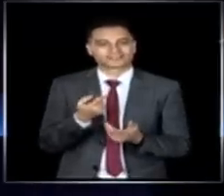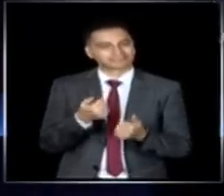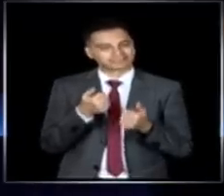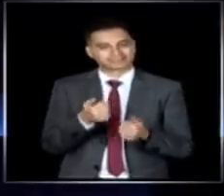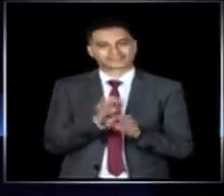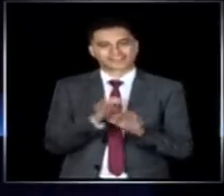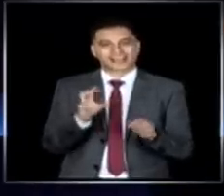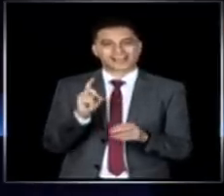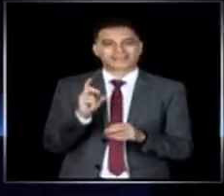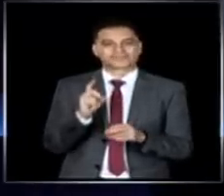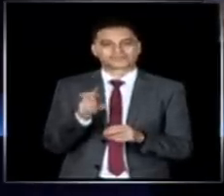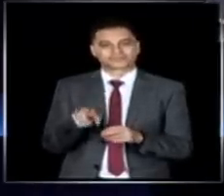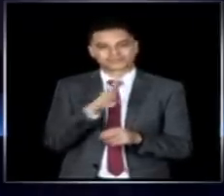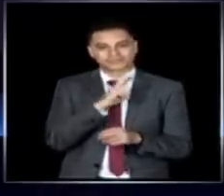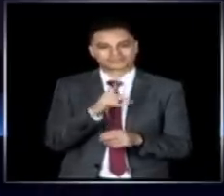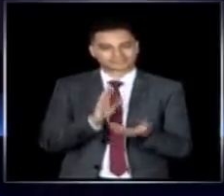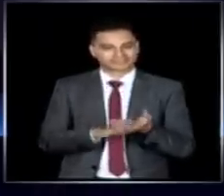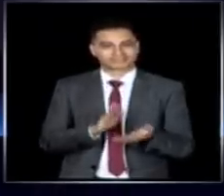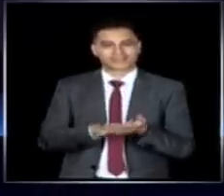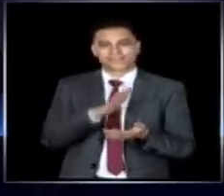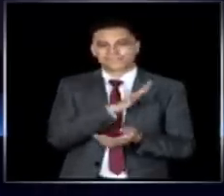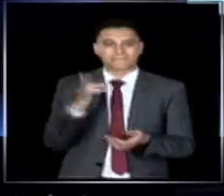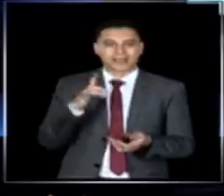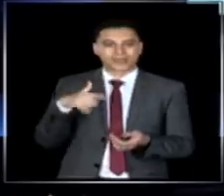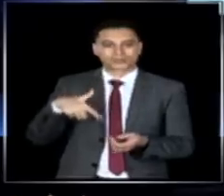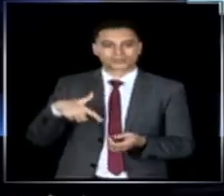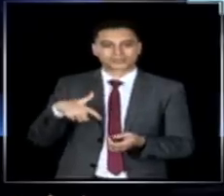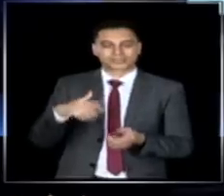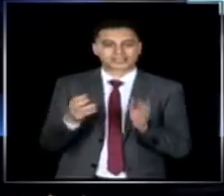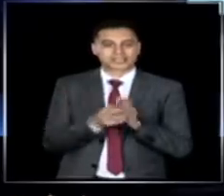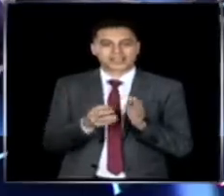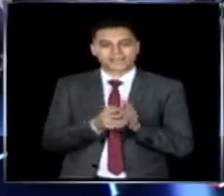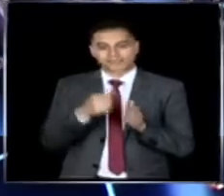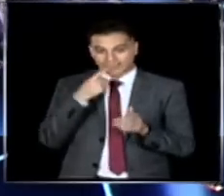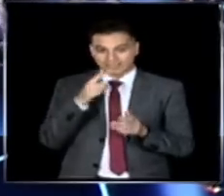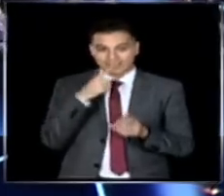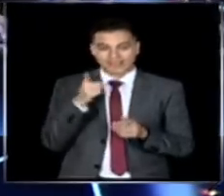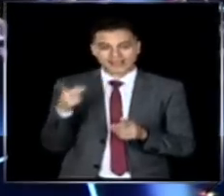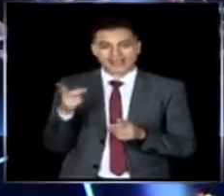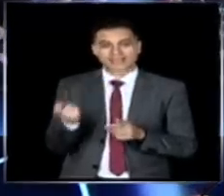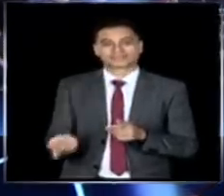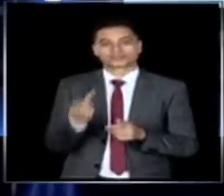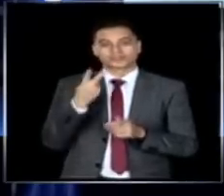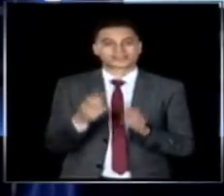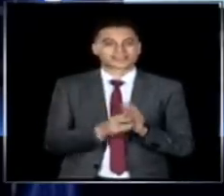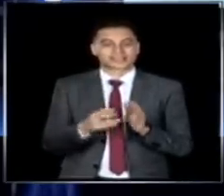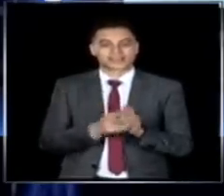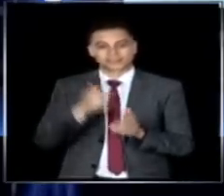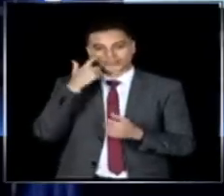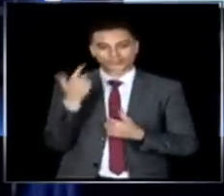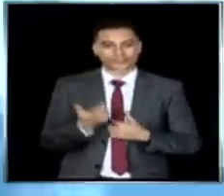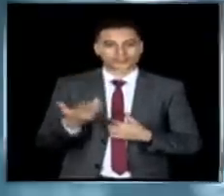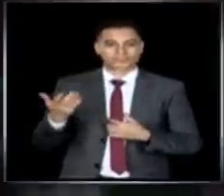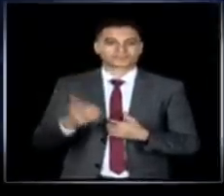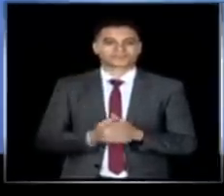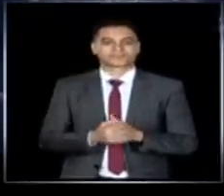25 نقطة. الحمد لله. برافو عليك يا كريم. 160 جامعة اسكندرية، 75 جامعة عين